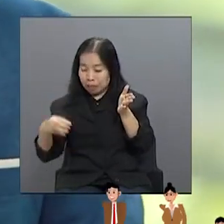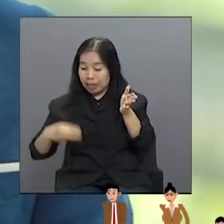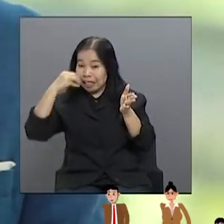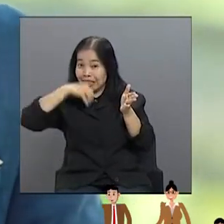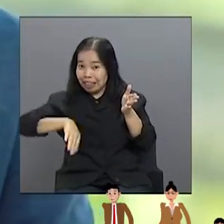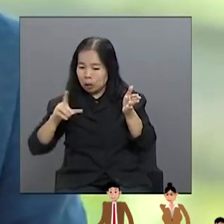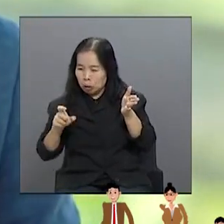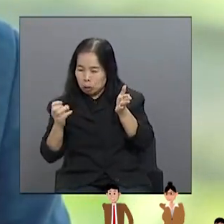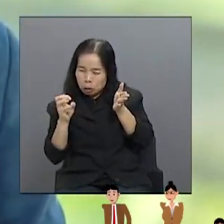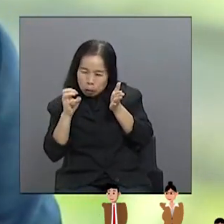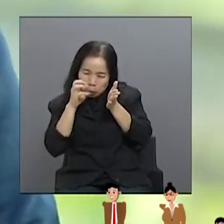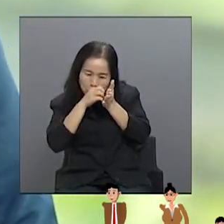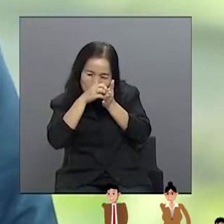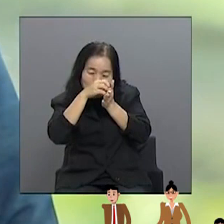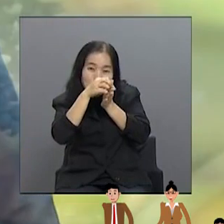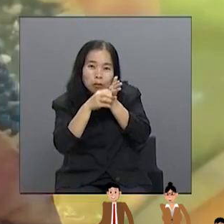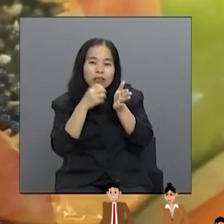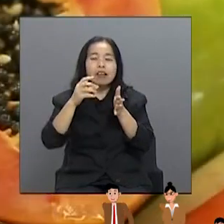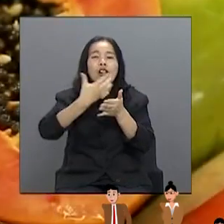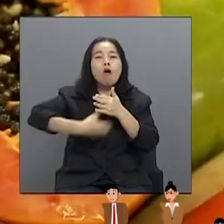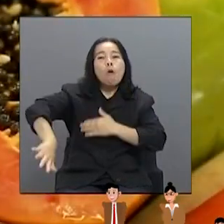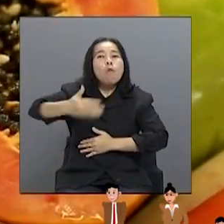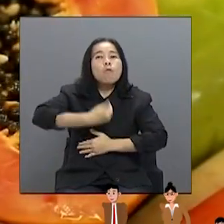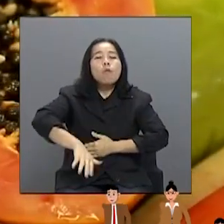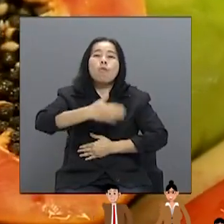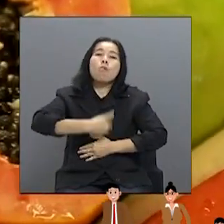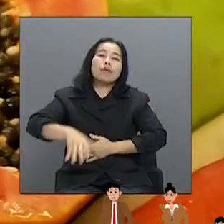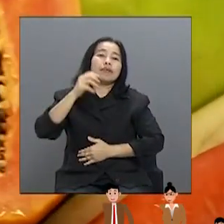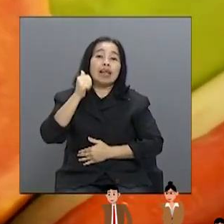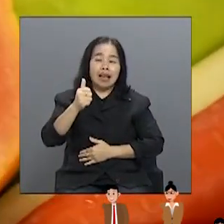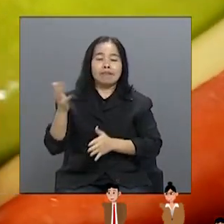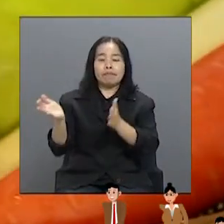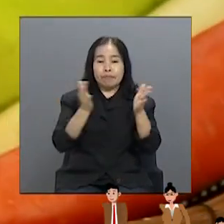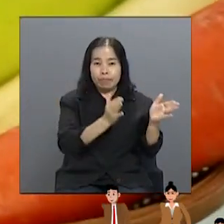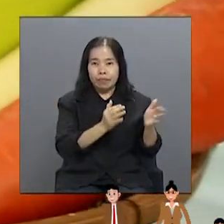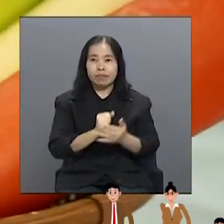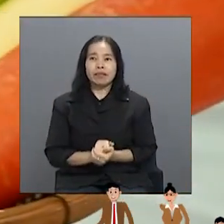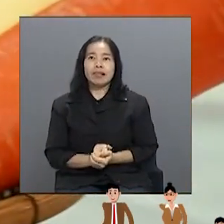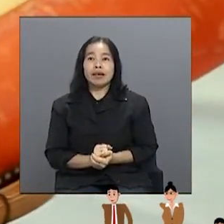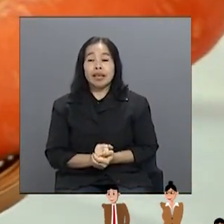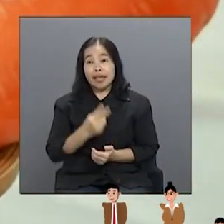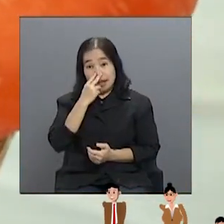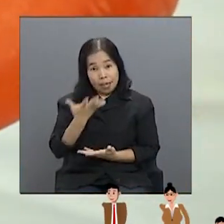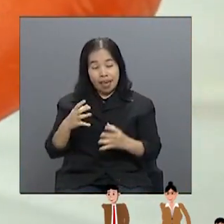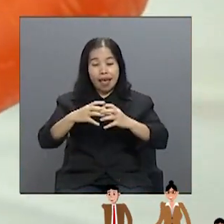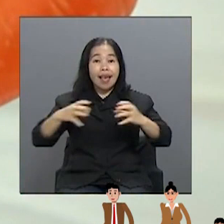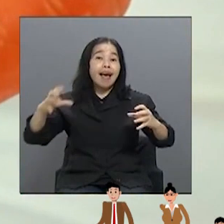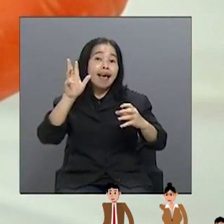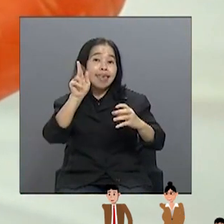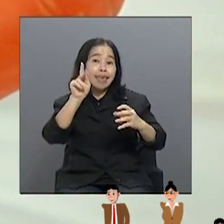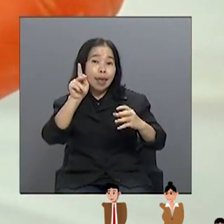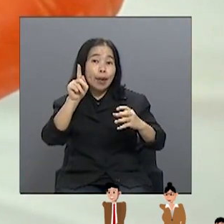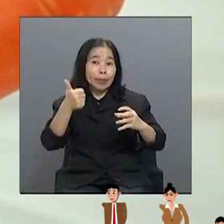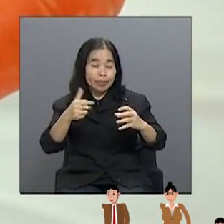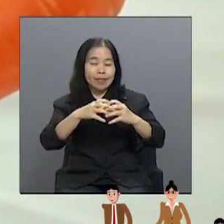ไอ้เจ้าเห็ดหอมเนี่ยเป็นหนึ่งในเมนูที่อาจารย์ แนะนำเลยนะคะ นอกจากนี้แล้วเราเห็นฟักใช่ไหมครับฟ ัก เขียวนะครับหัวไ